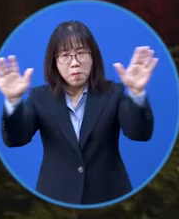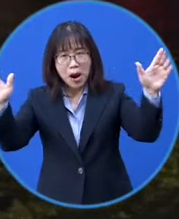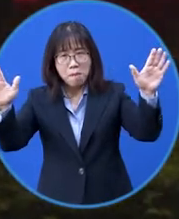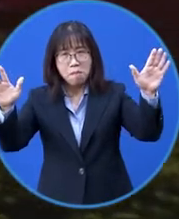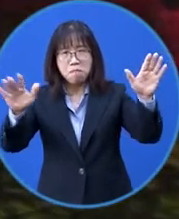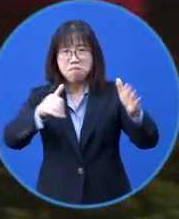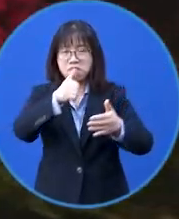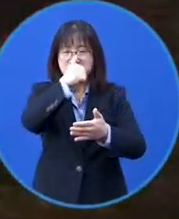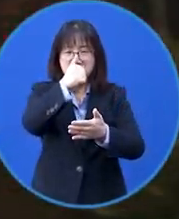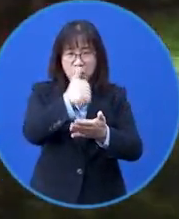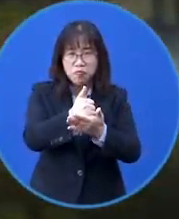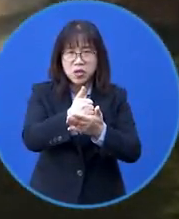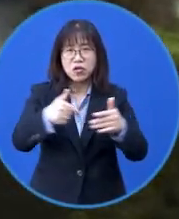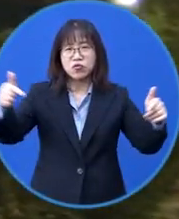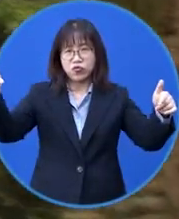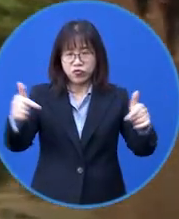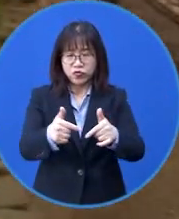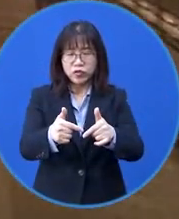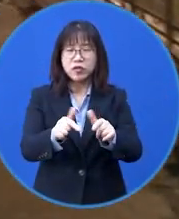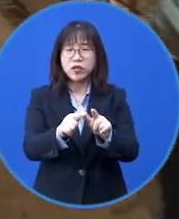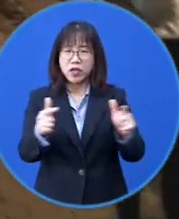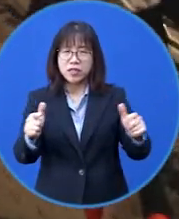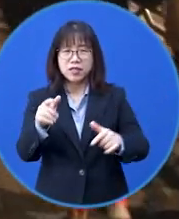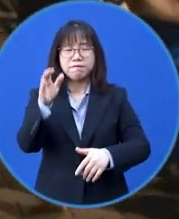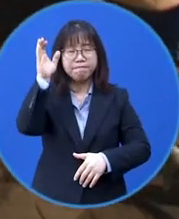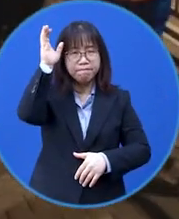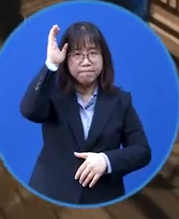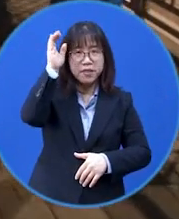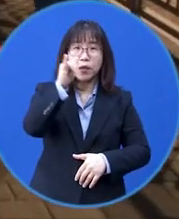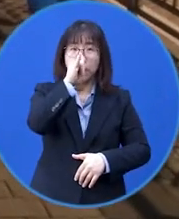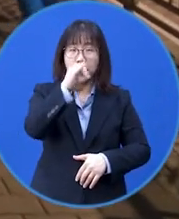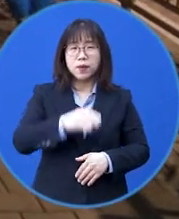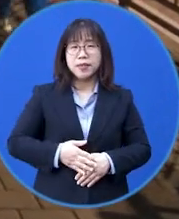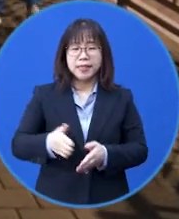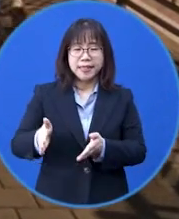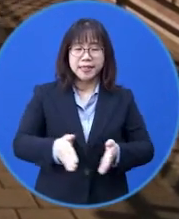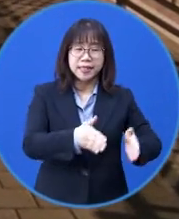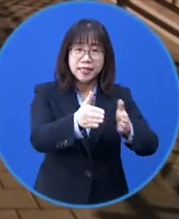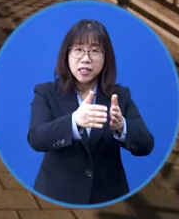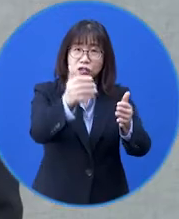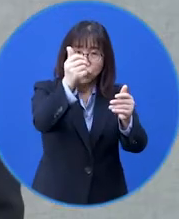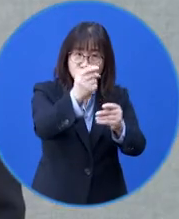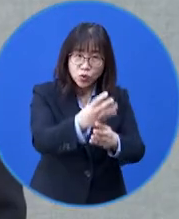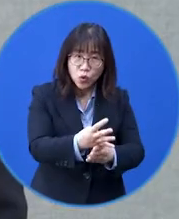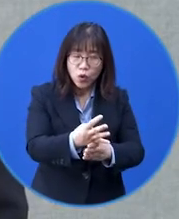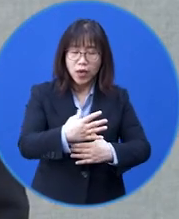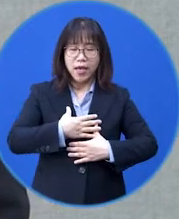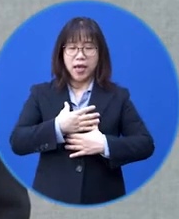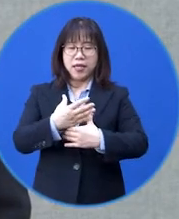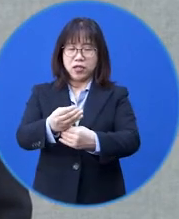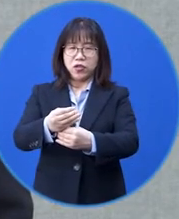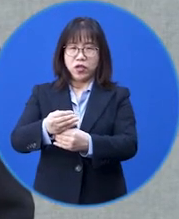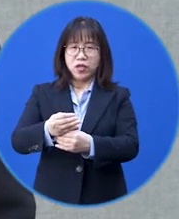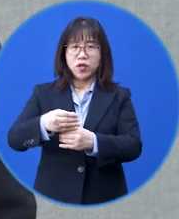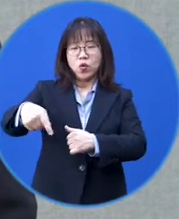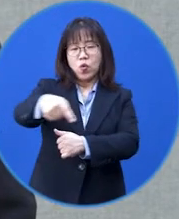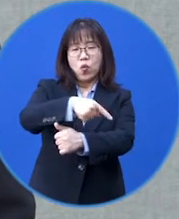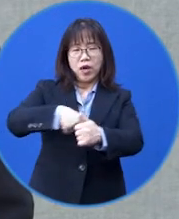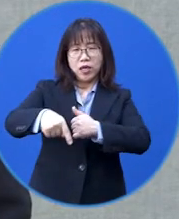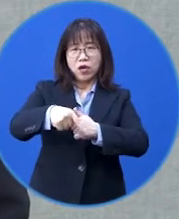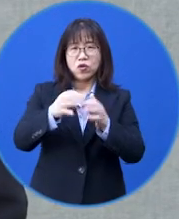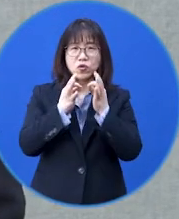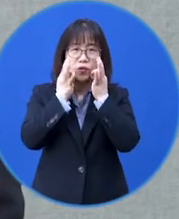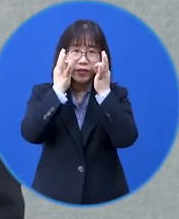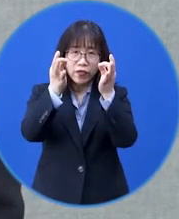범죄와 안전사고 예방에 도움이 될 것으로 기대하고 있습니다. 지속적으로 도로명 주소 활성화 및 안전한 보행 환경 조성을